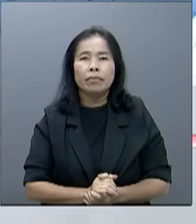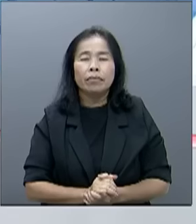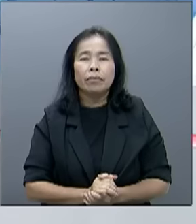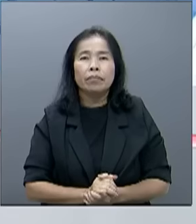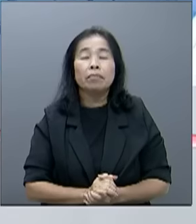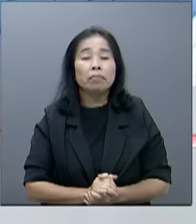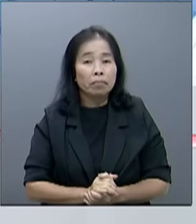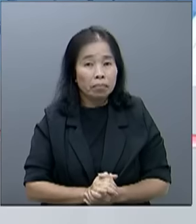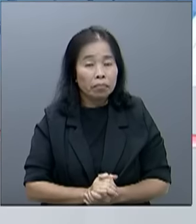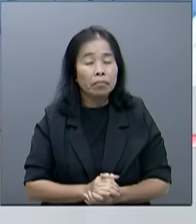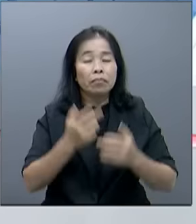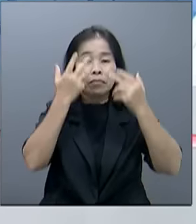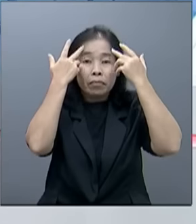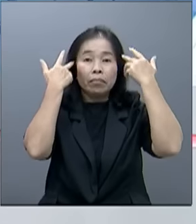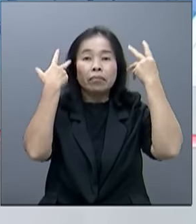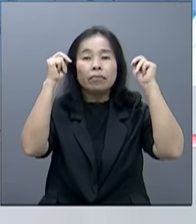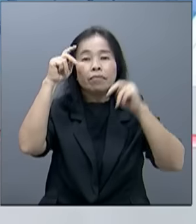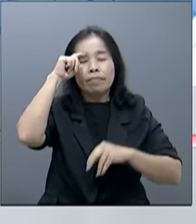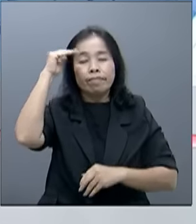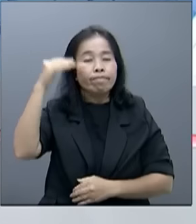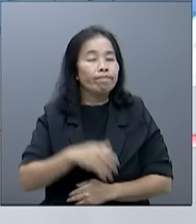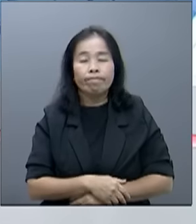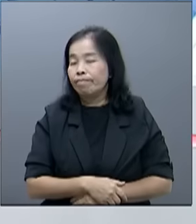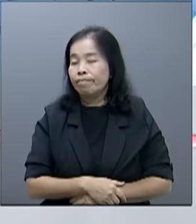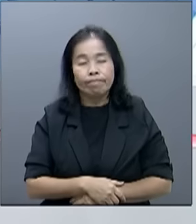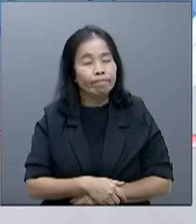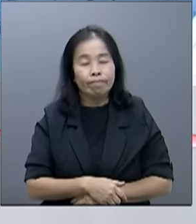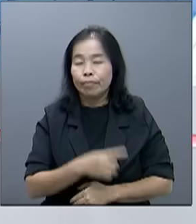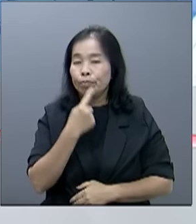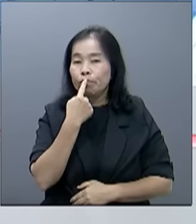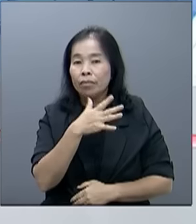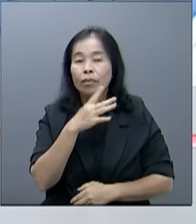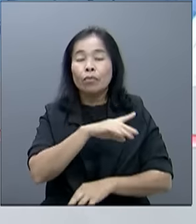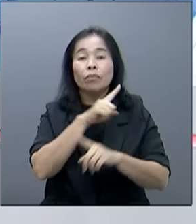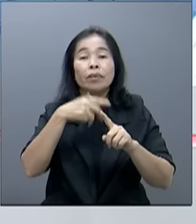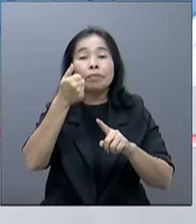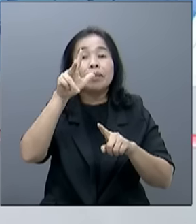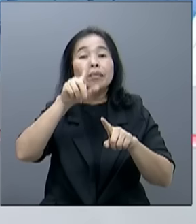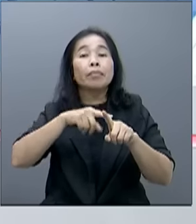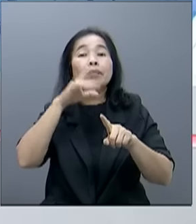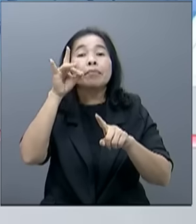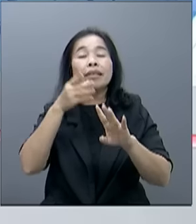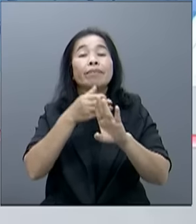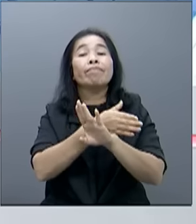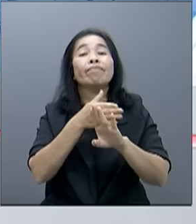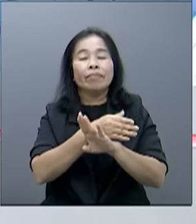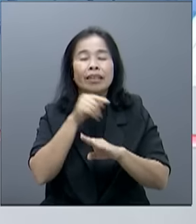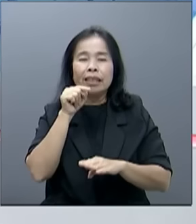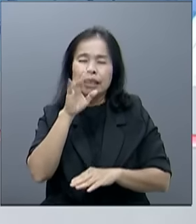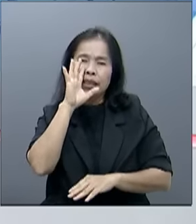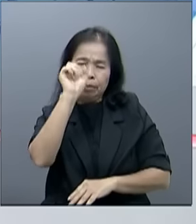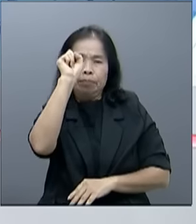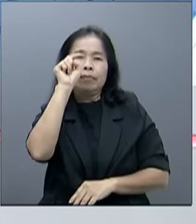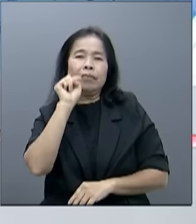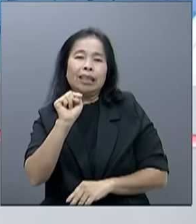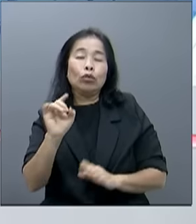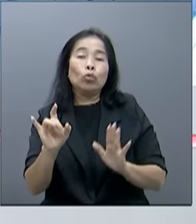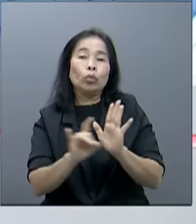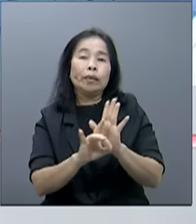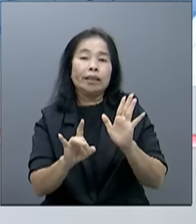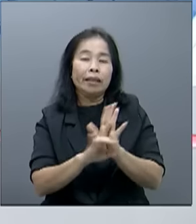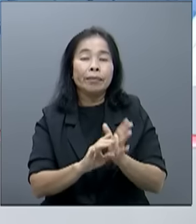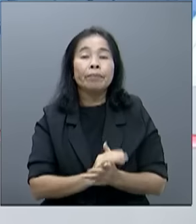นายกเศรษฐาสายหน้าไม่ตอบนะคะเมื่อวันที่13สิงหาคมที่ผ่านมานี่แหละค่ะข้อผิดสังเกตข้อสุดท้ายเอาว่า